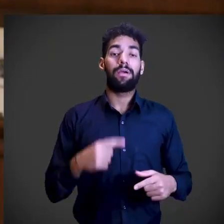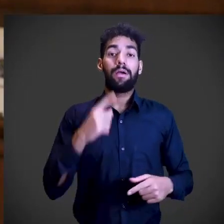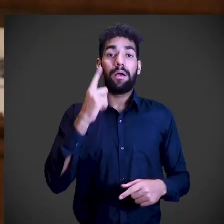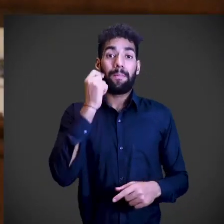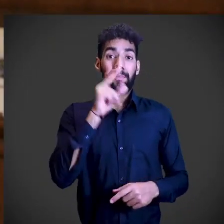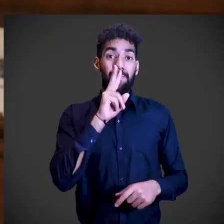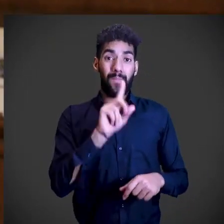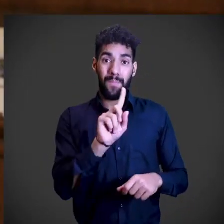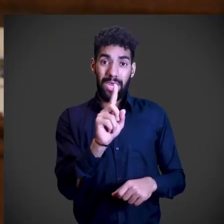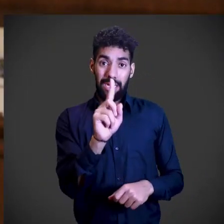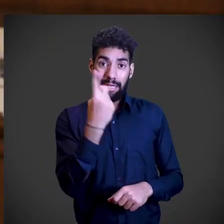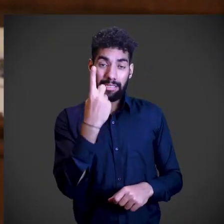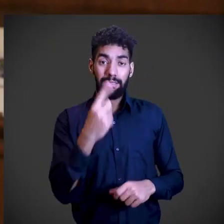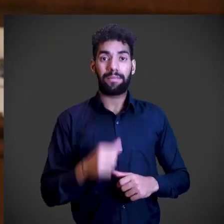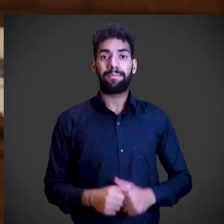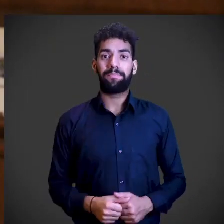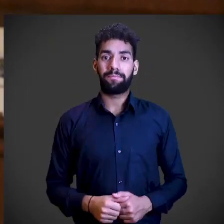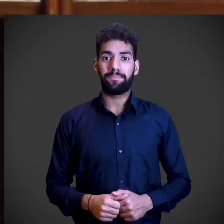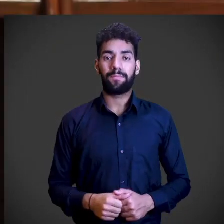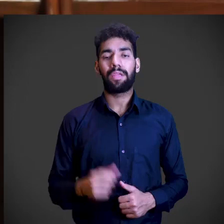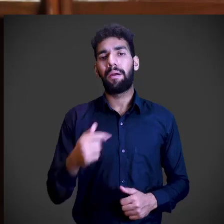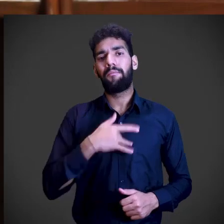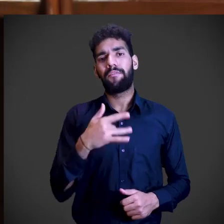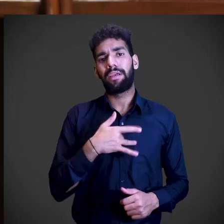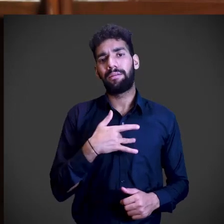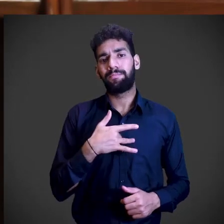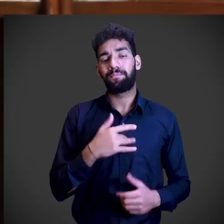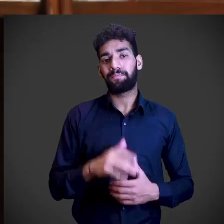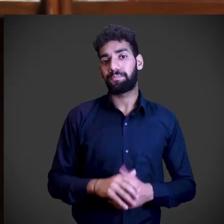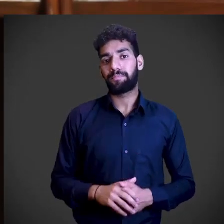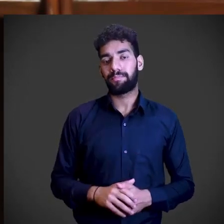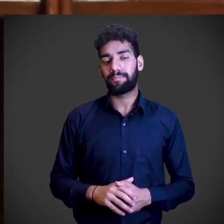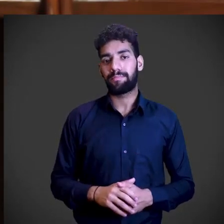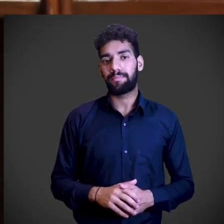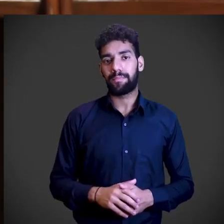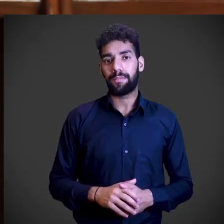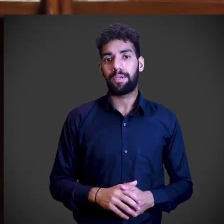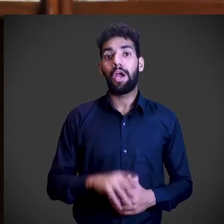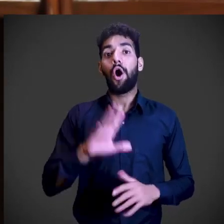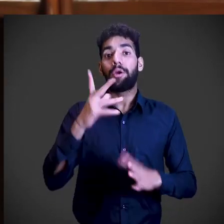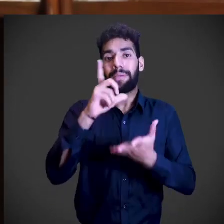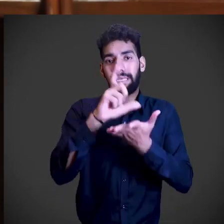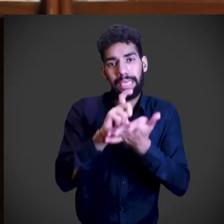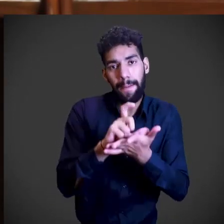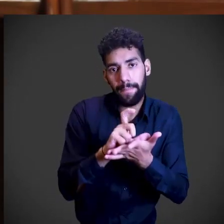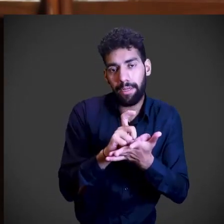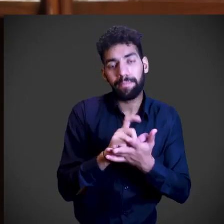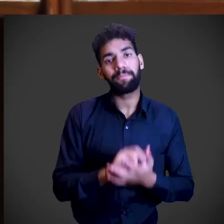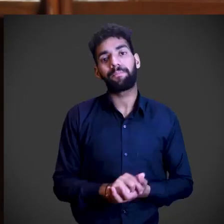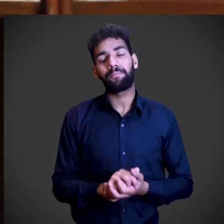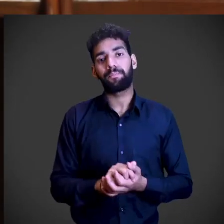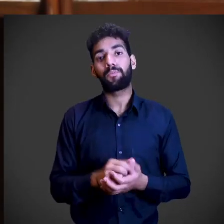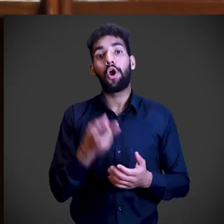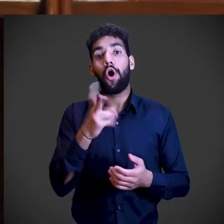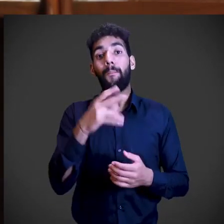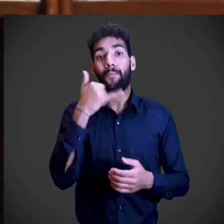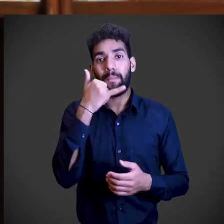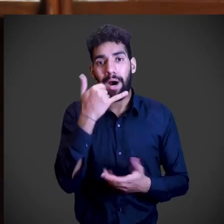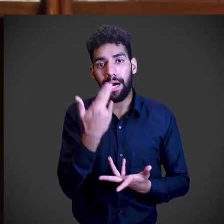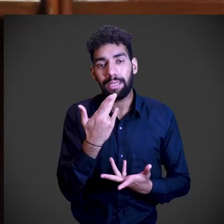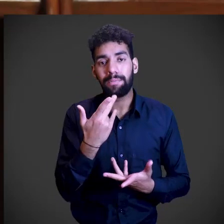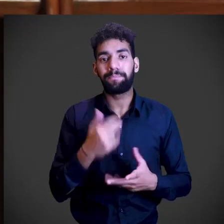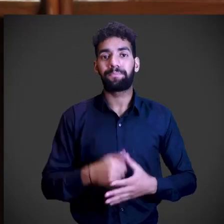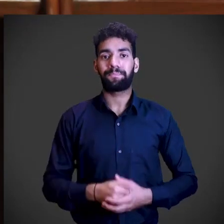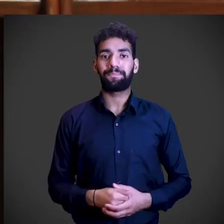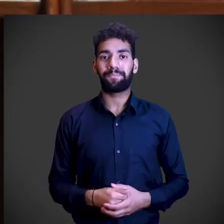उससे कंज्यूमर्स के लिए चॉइस बनती है। मसलन कि कोई कैमरा या कोई आपके मोबाइल फ़ोन या कुछ